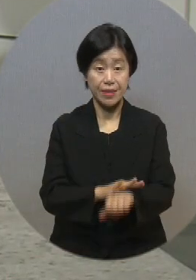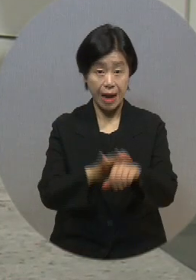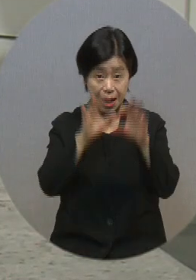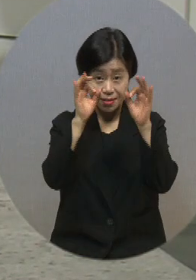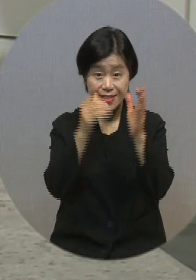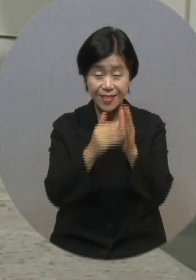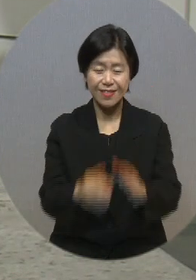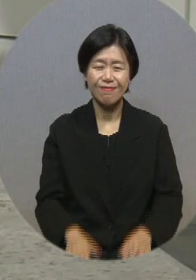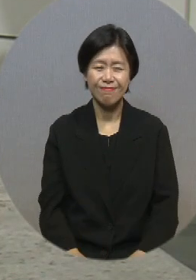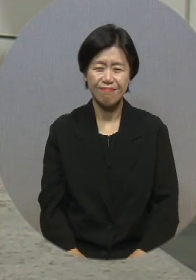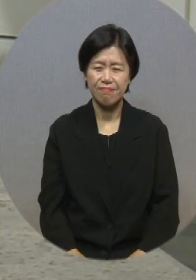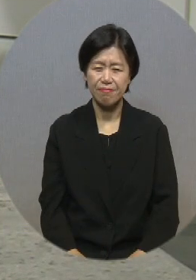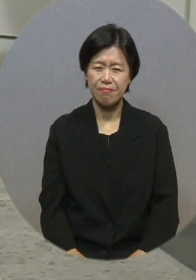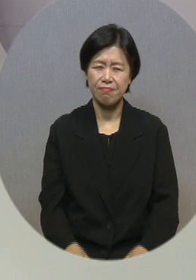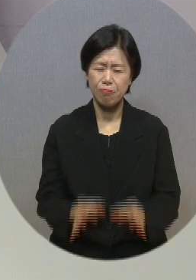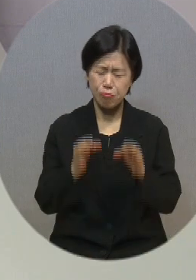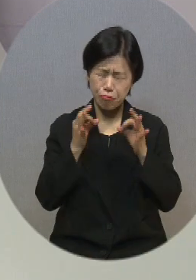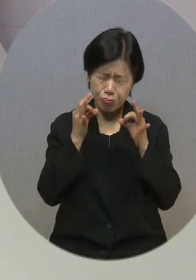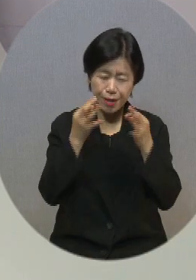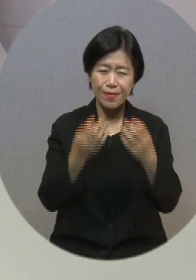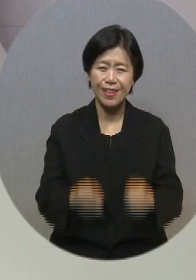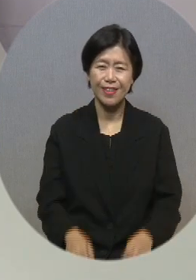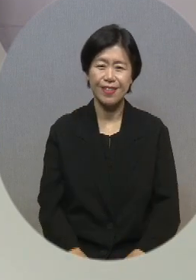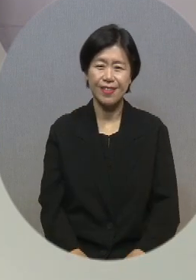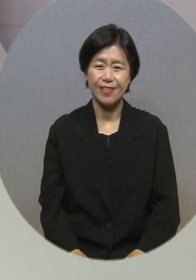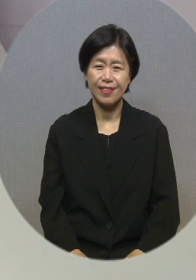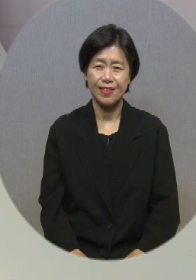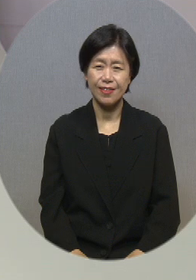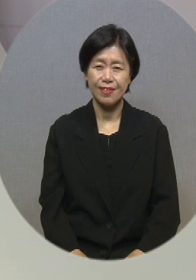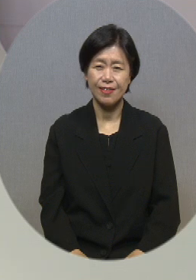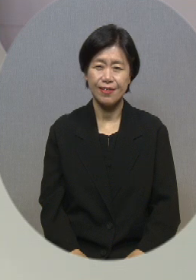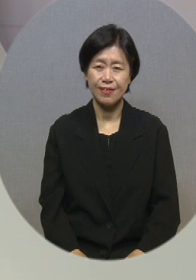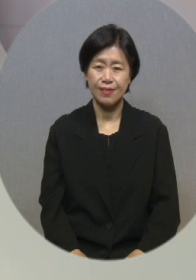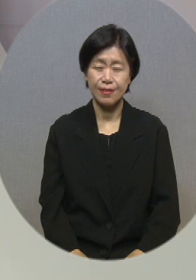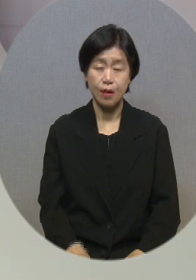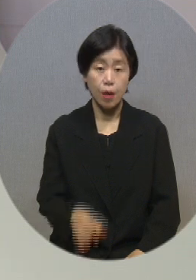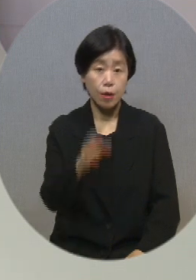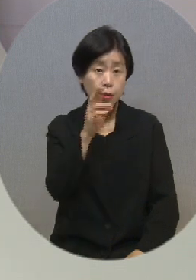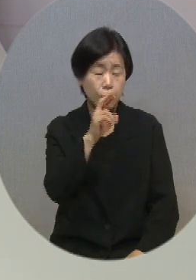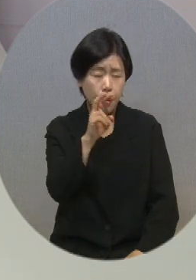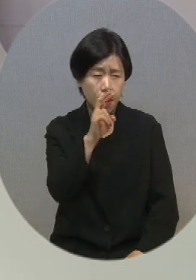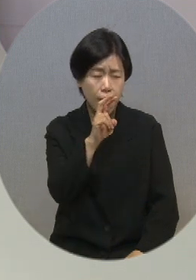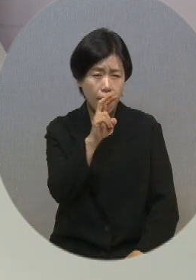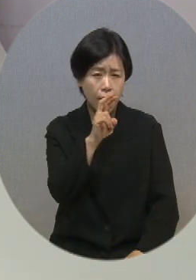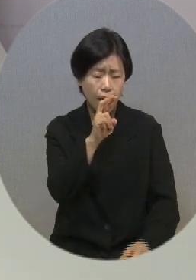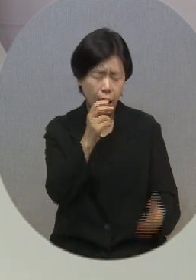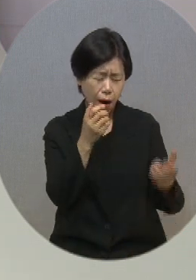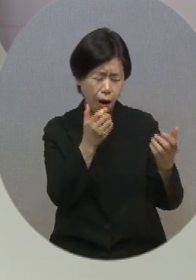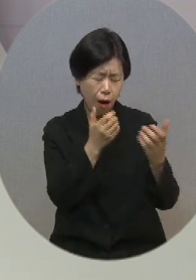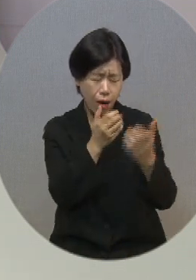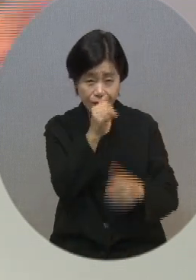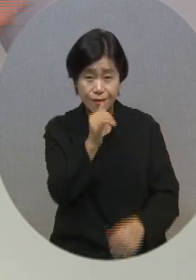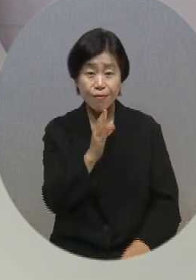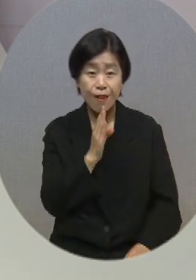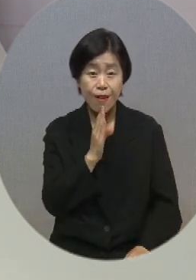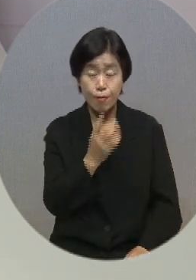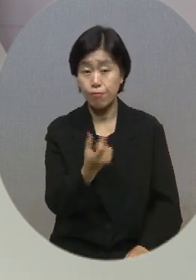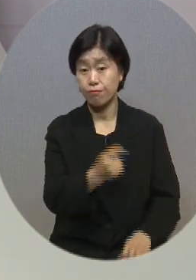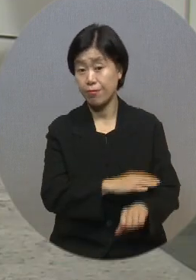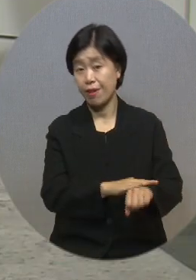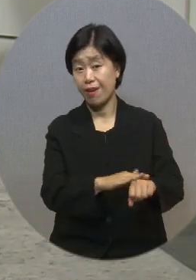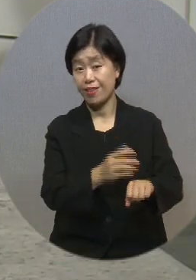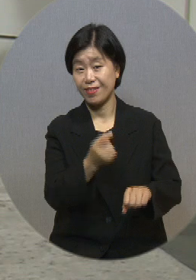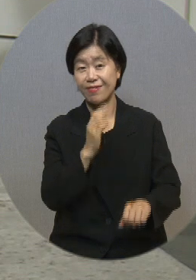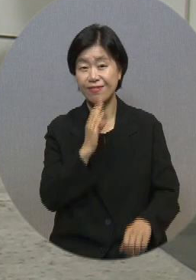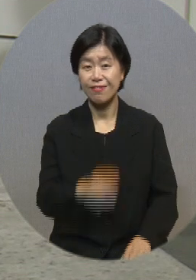잘 들었습니다. 애쓰셨어요. 근데 네. 올해 아주 우리가 노래에 빠져든다 그러나요? 이렇게 잘 들었습니다. 그런 느낌이 났는데